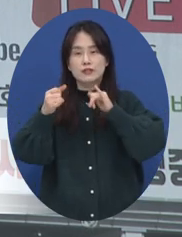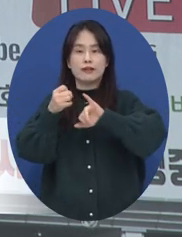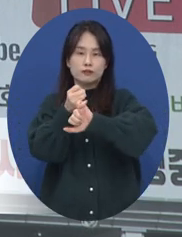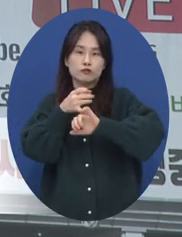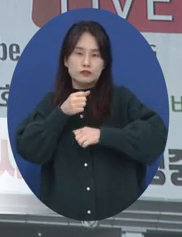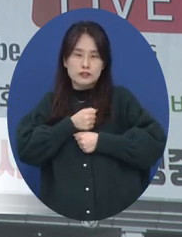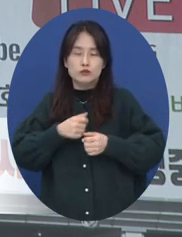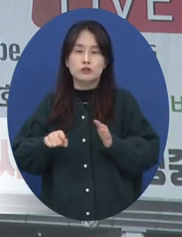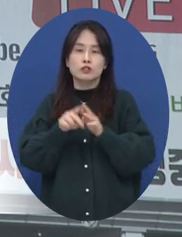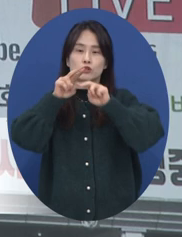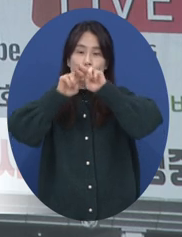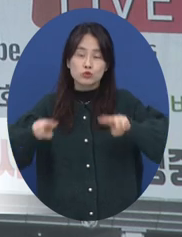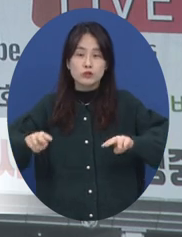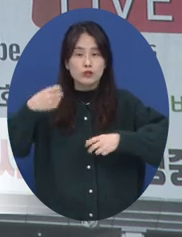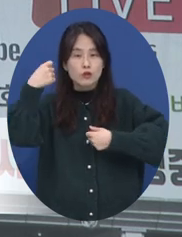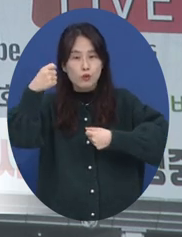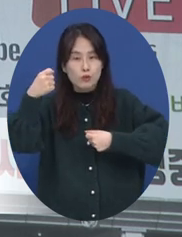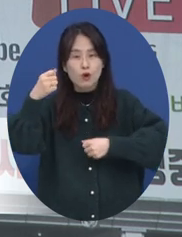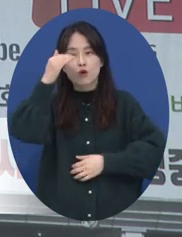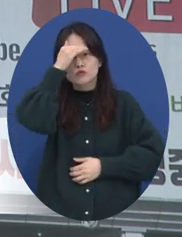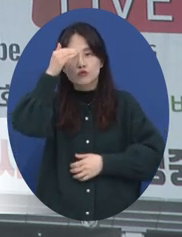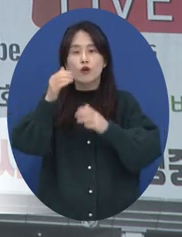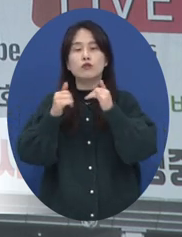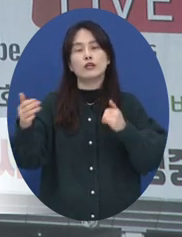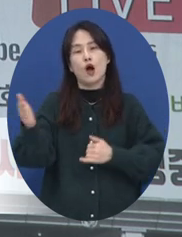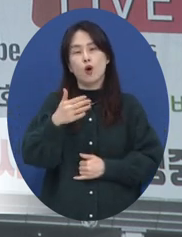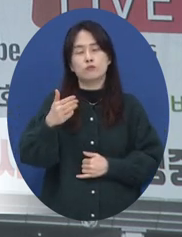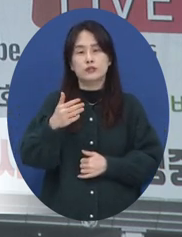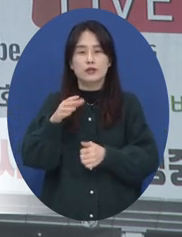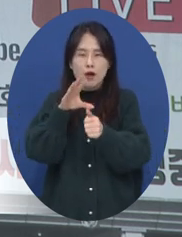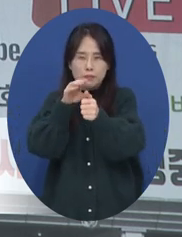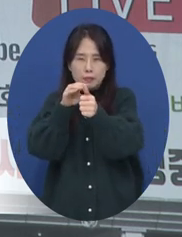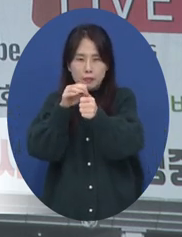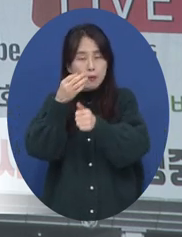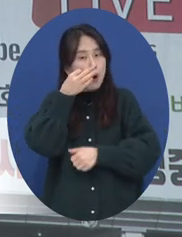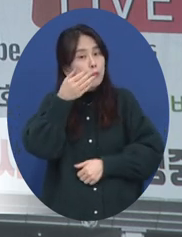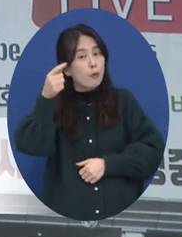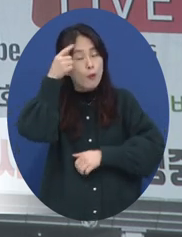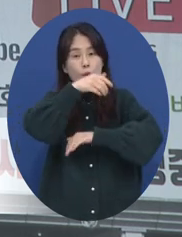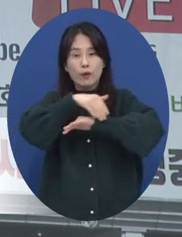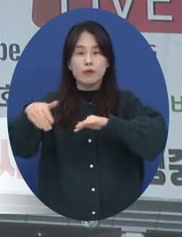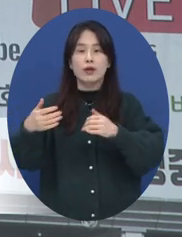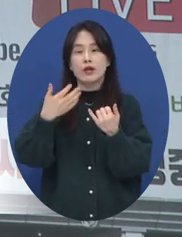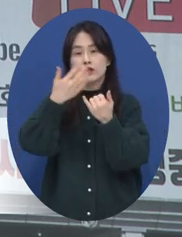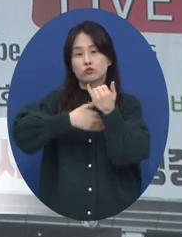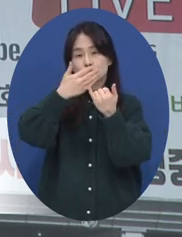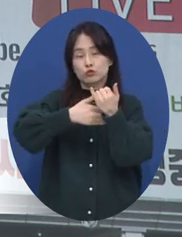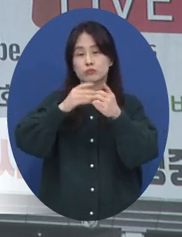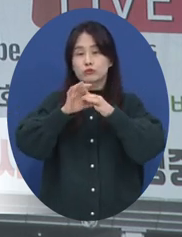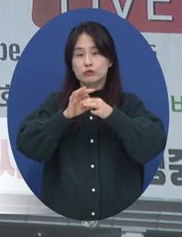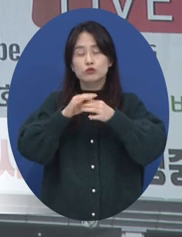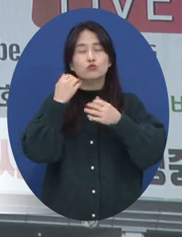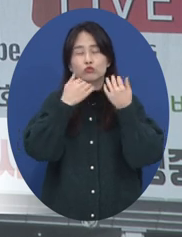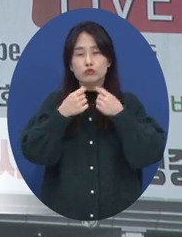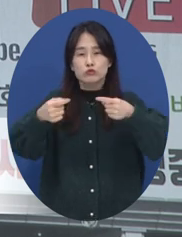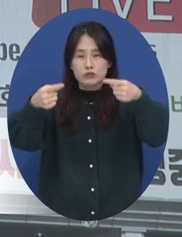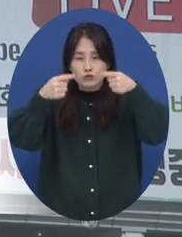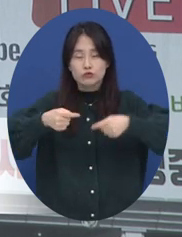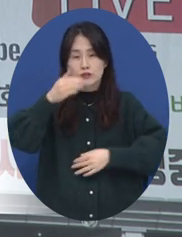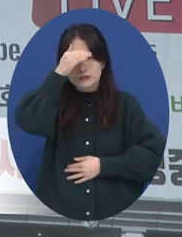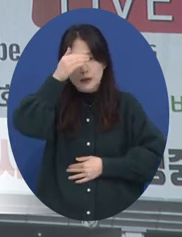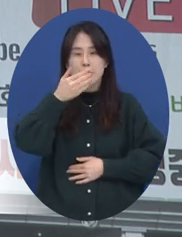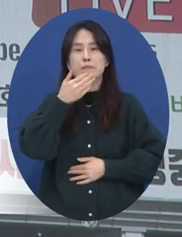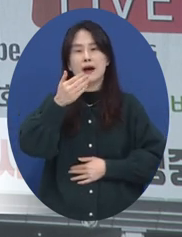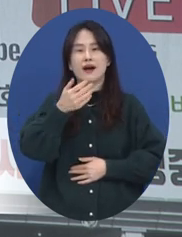위해 취소된 공연을 관중 없이 인터넷 생중계하기로 했습니다. 유튜브 채널을 통해 누구나 볼수 있는데요. 최창순